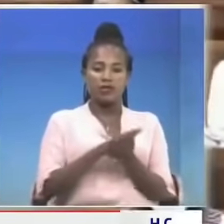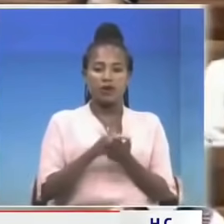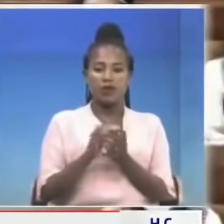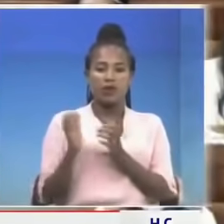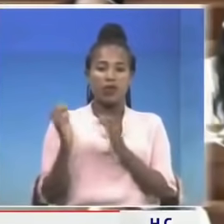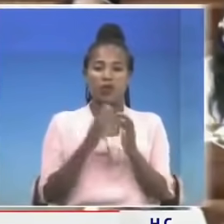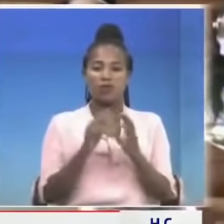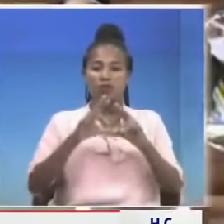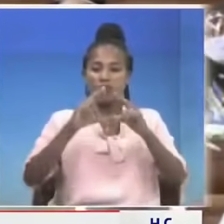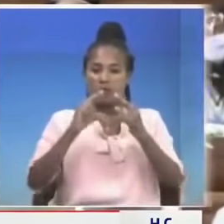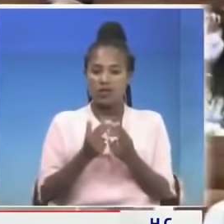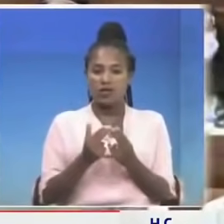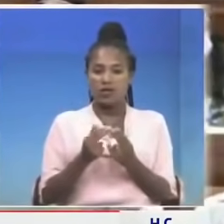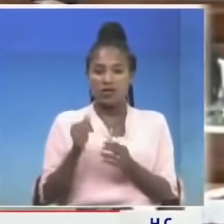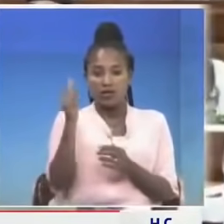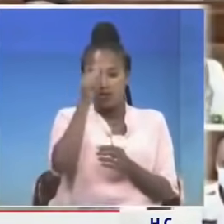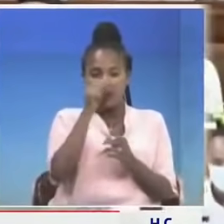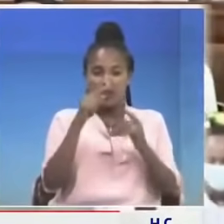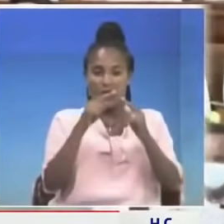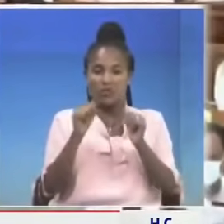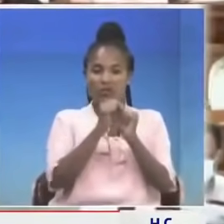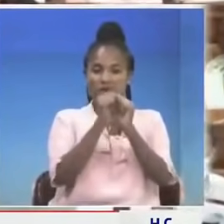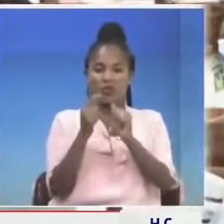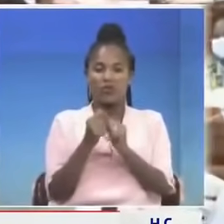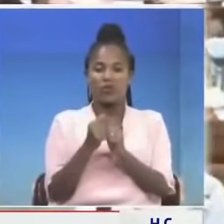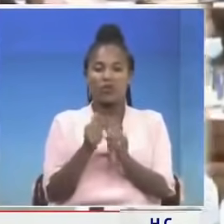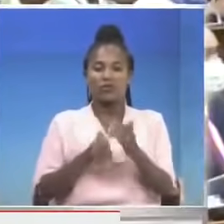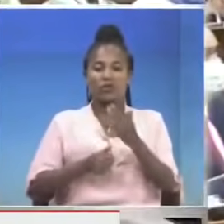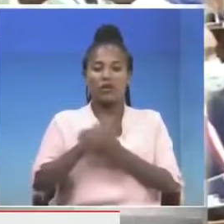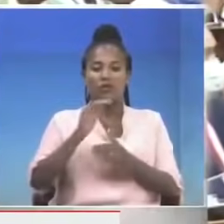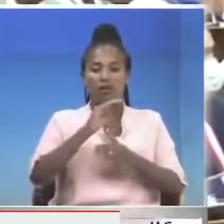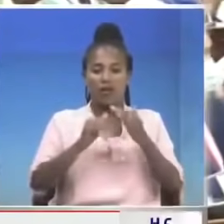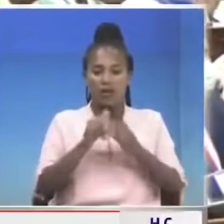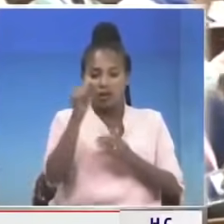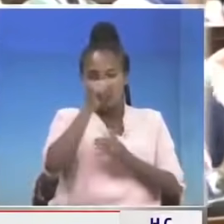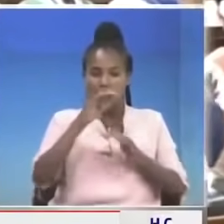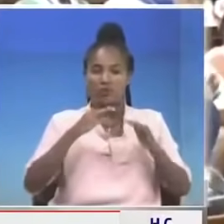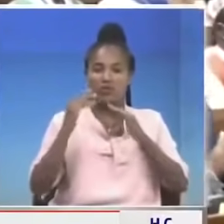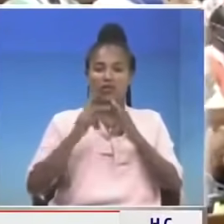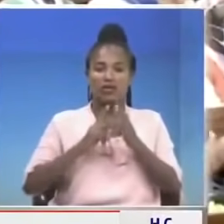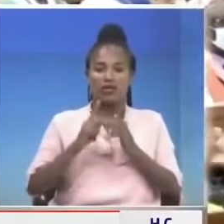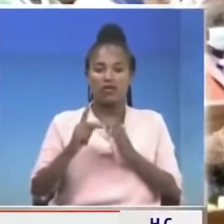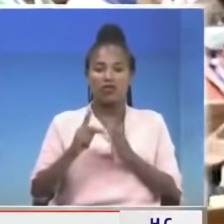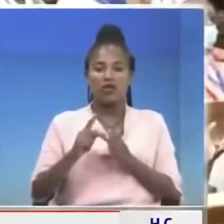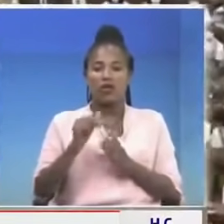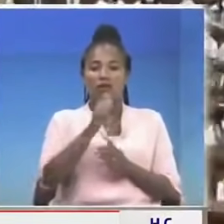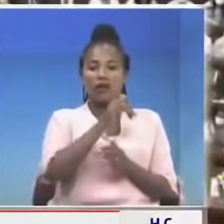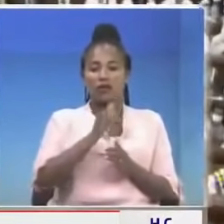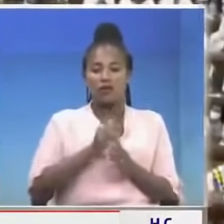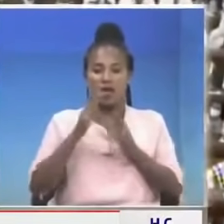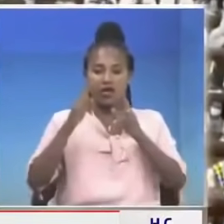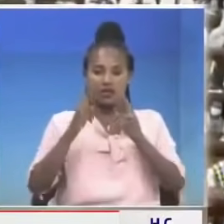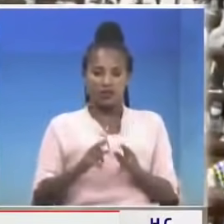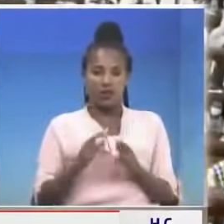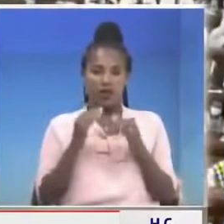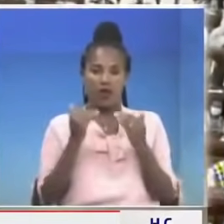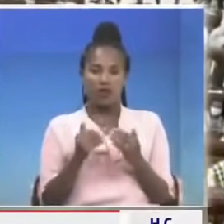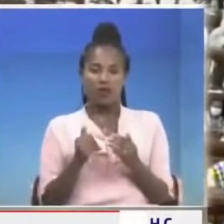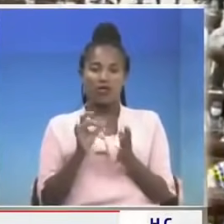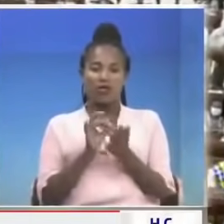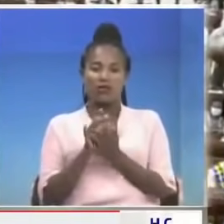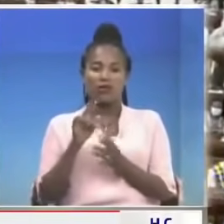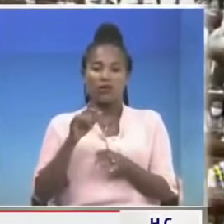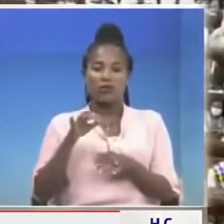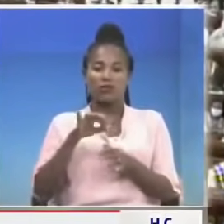ወራሪው የትነካይል ከኢትዮጵያ ጥላሶች ጋር ሆኖ ያደረሰውን ጥቃት መላው ኢትዮጵያዊ መስዋዕትነት ከፍሎ ማንነቱን አስከብሯል። አሁንም ተፈናቅለው